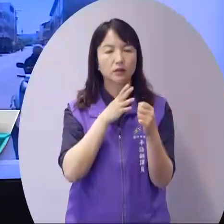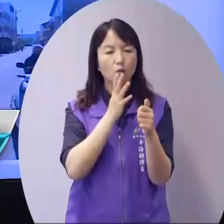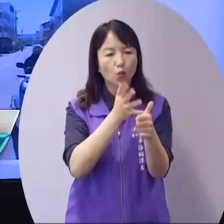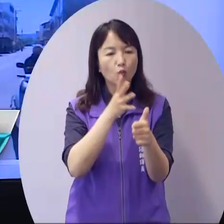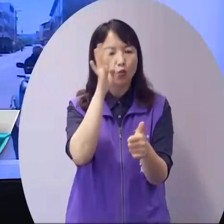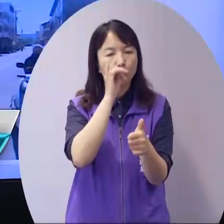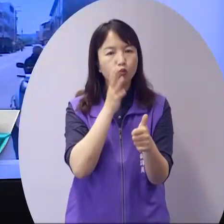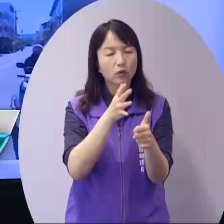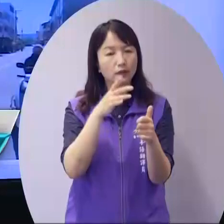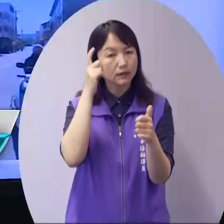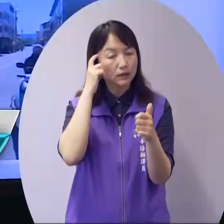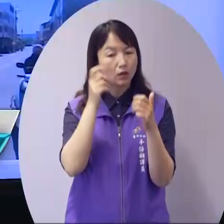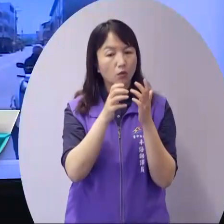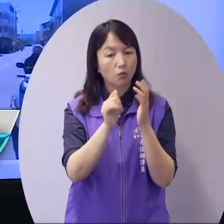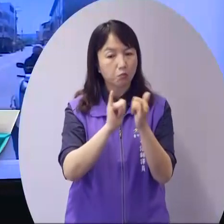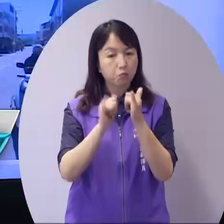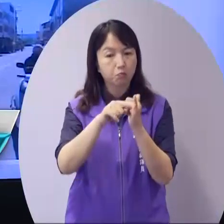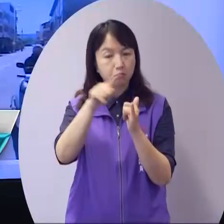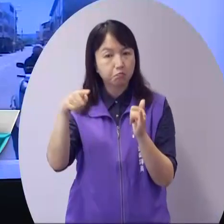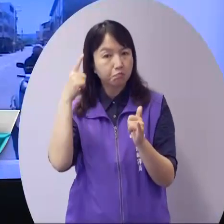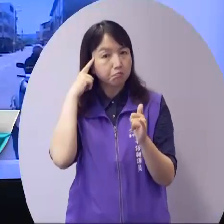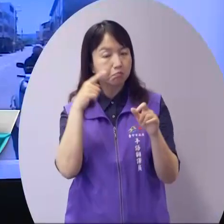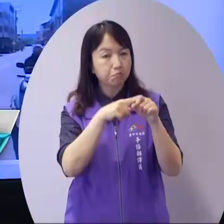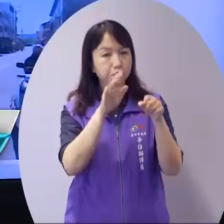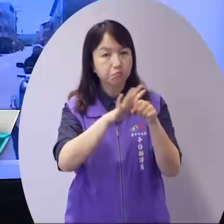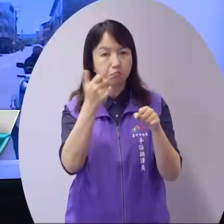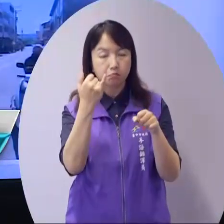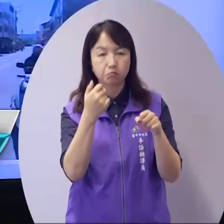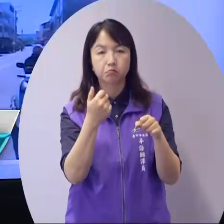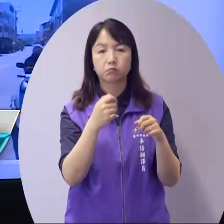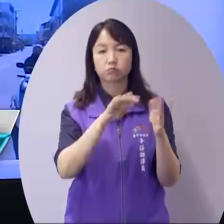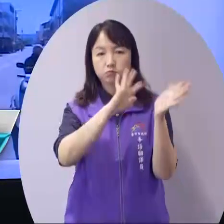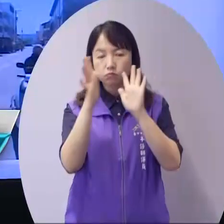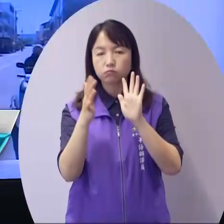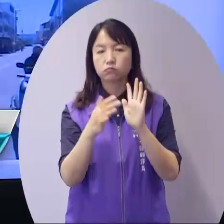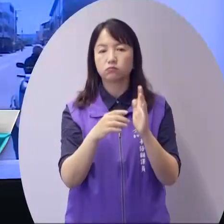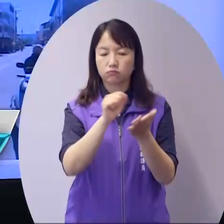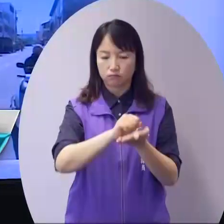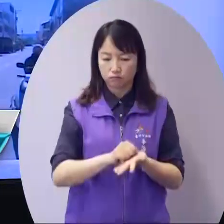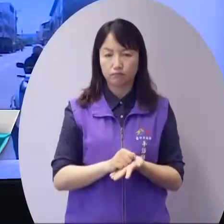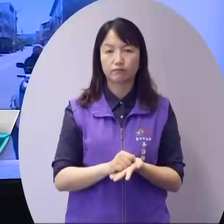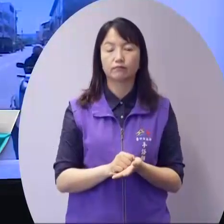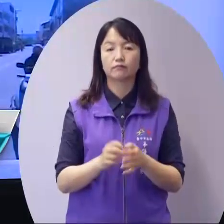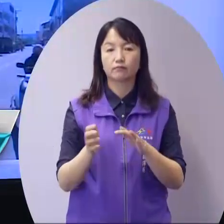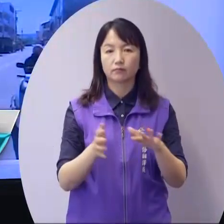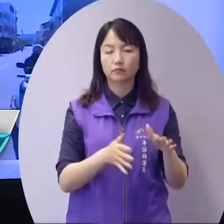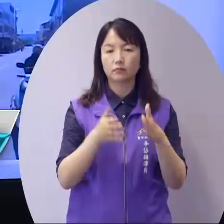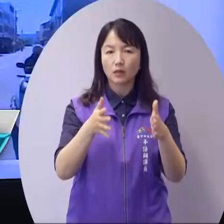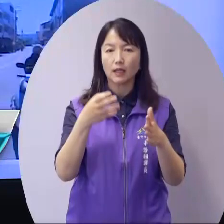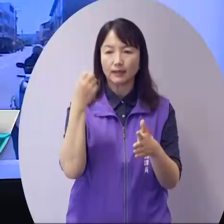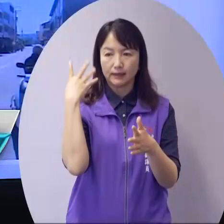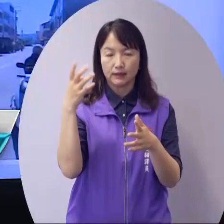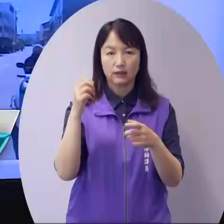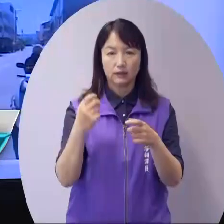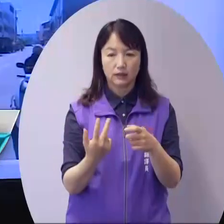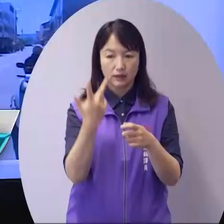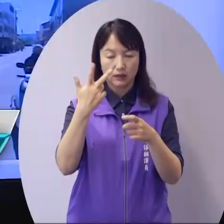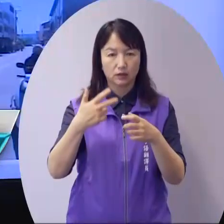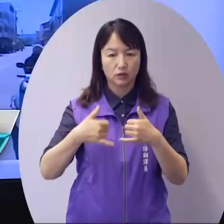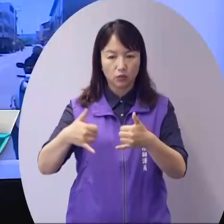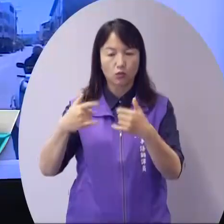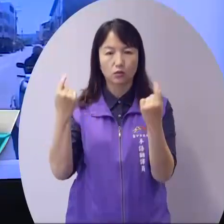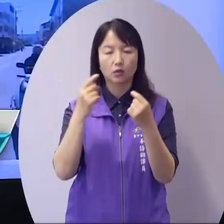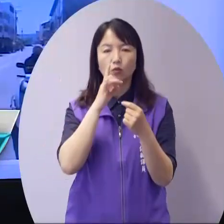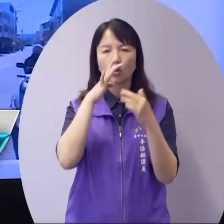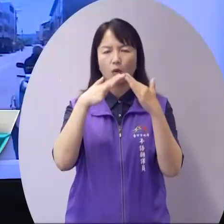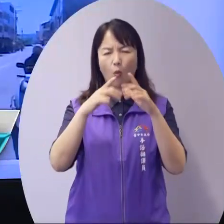寻，试看看大家民众对于这些路线的反应状况。那除了这个之外呢，我们会针对新的路线，还是有一些台中